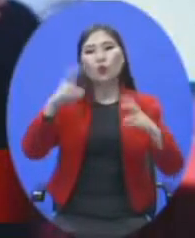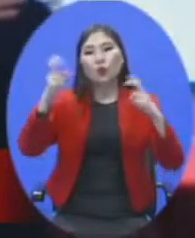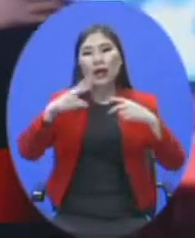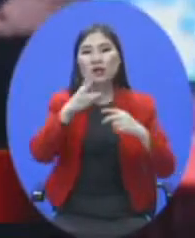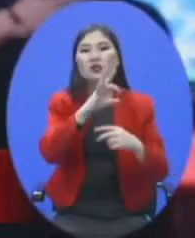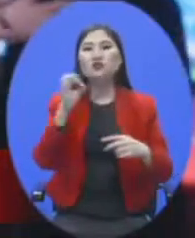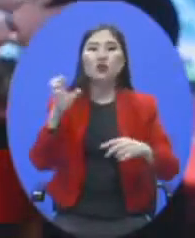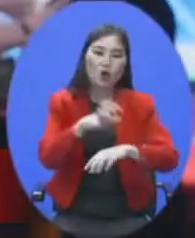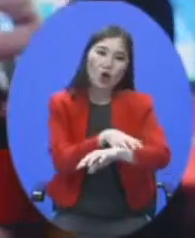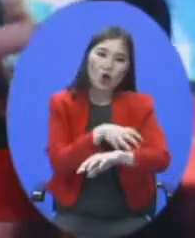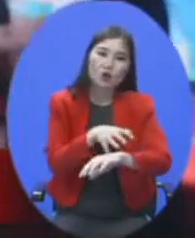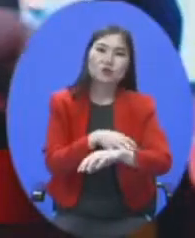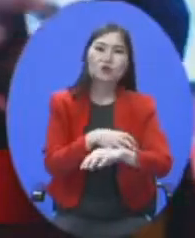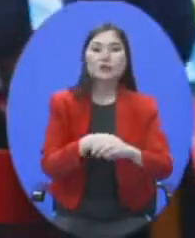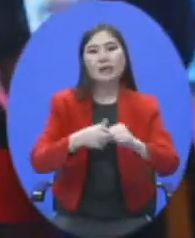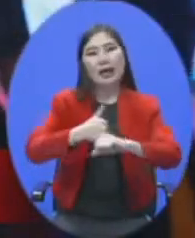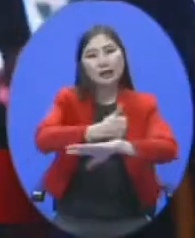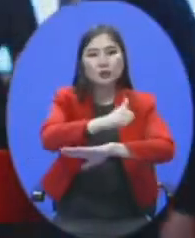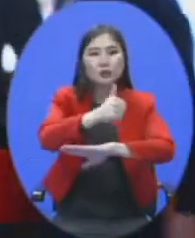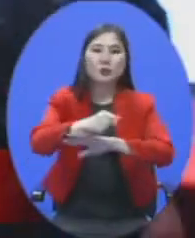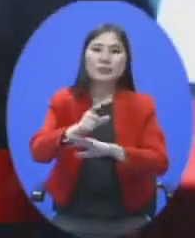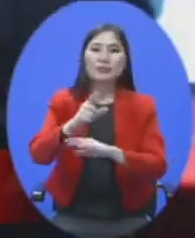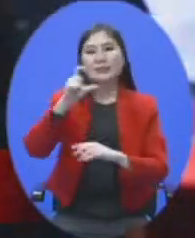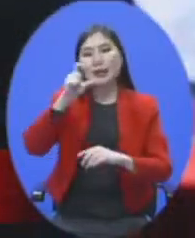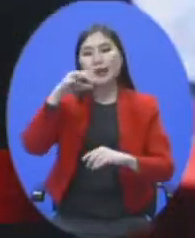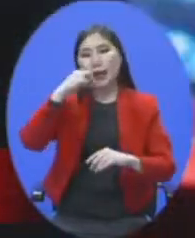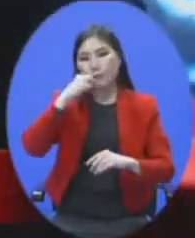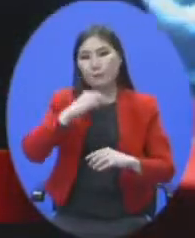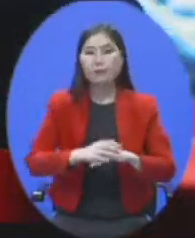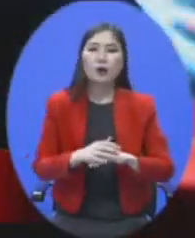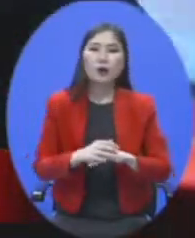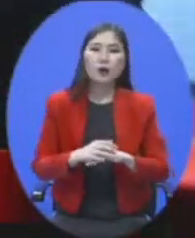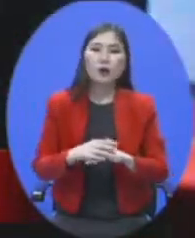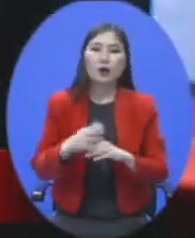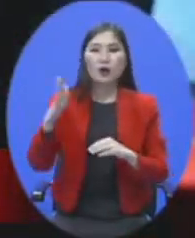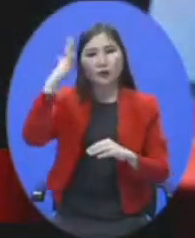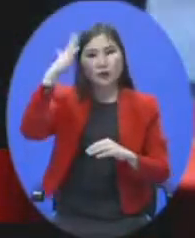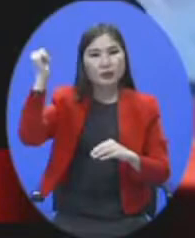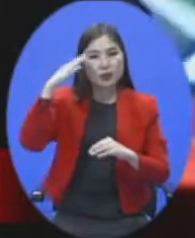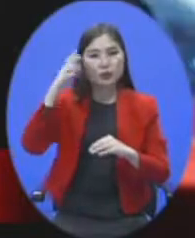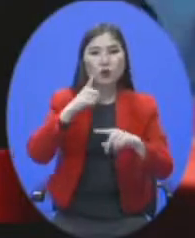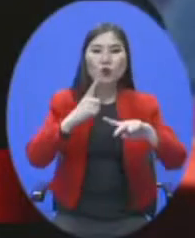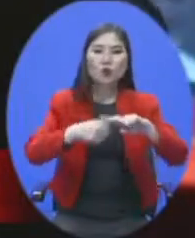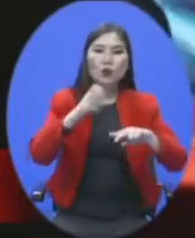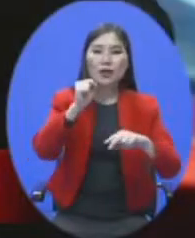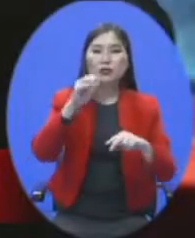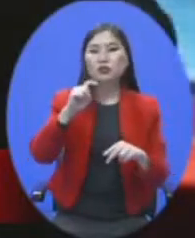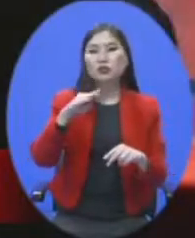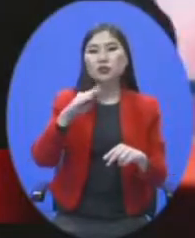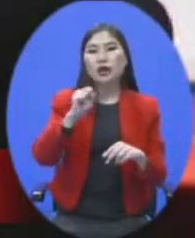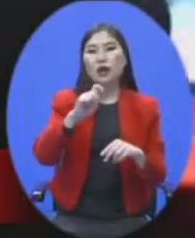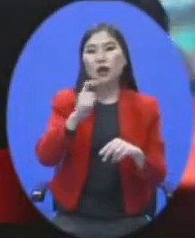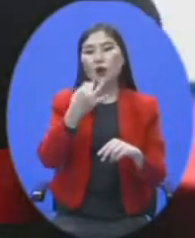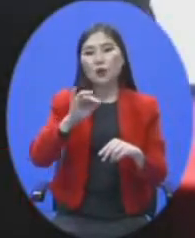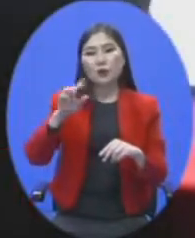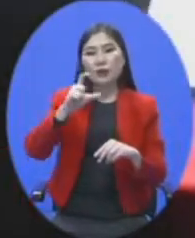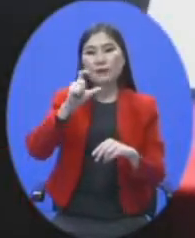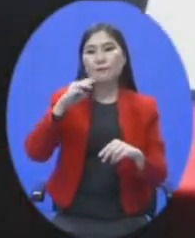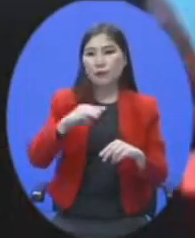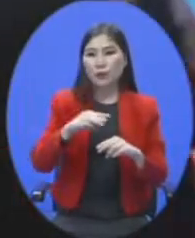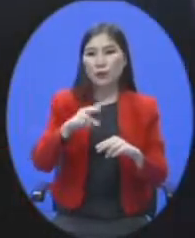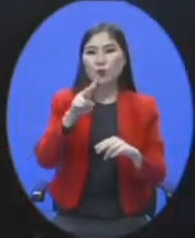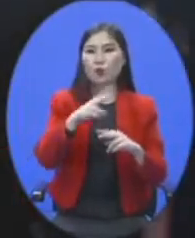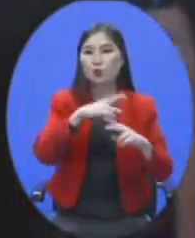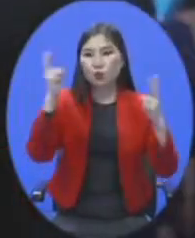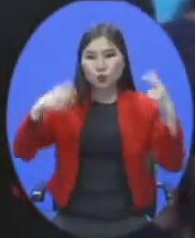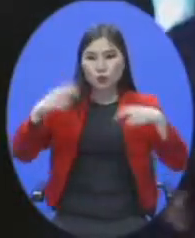шир, ноос нодор бүтээгдэхүүн, аялал жуулчлал, эмийн бүтээгдэхүүн. За Вьетнамын талаас хөдөө аж ахуй болон аялал жуулчлал, эмийн ургамлын гээд маш